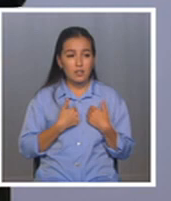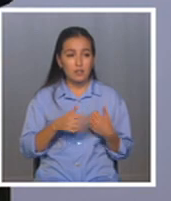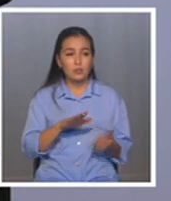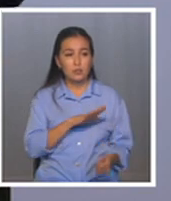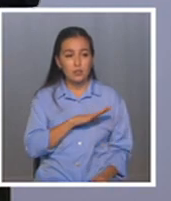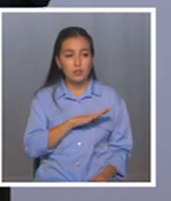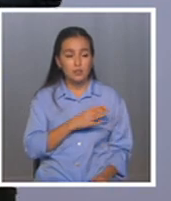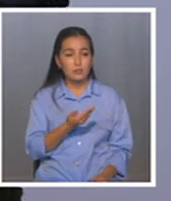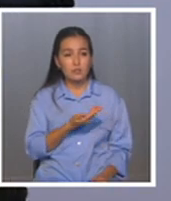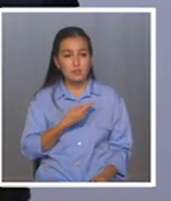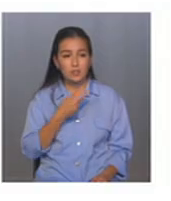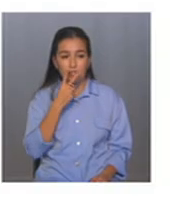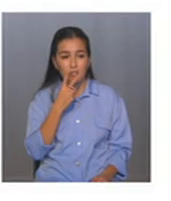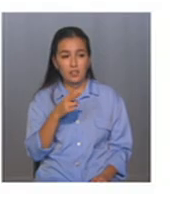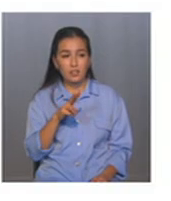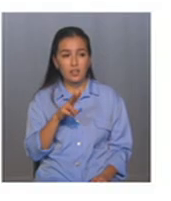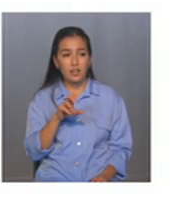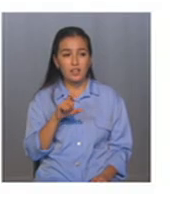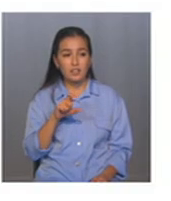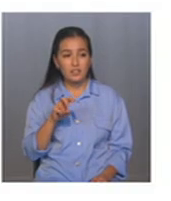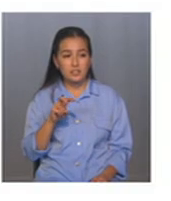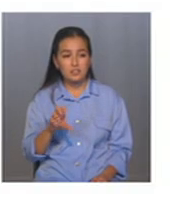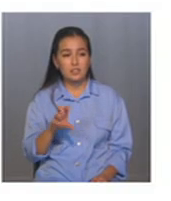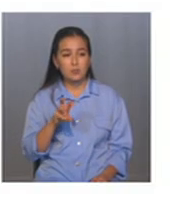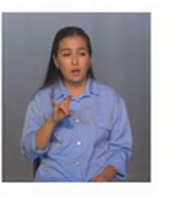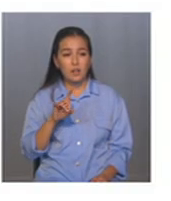Біздің қарастырып отырған Фридрих Енгельс пен Карл Маркс